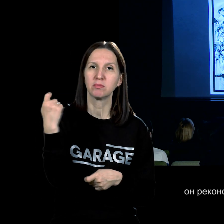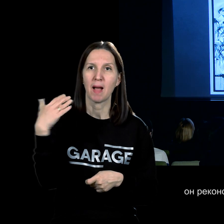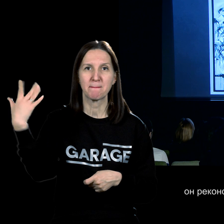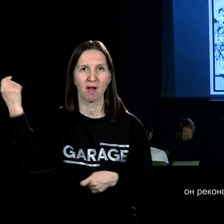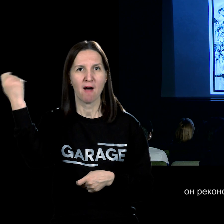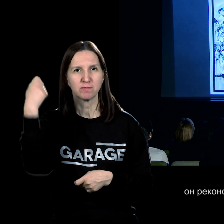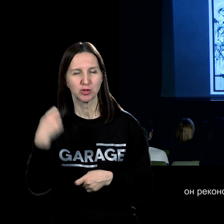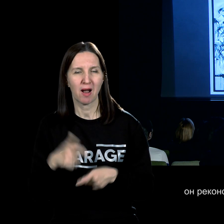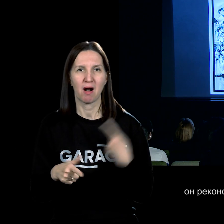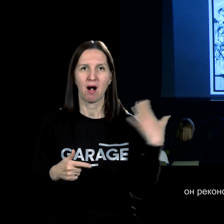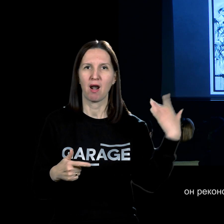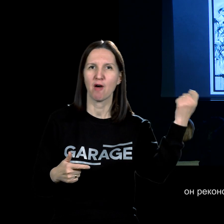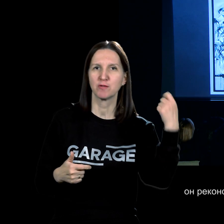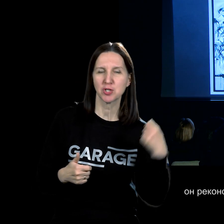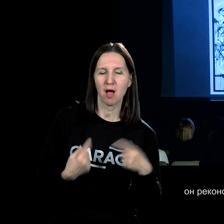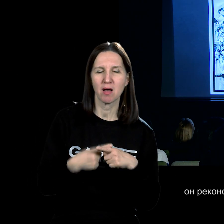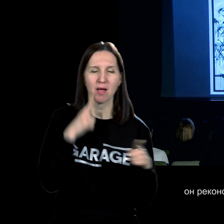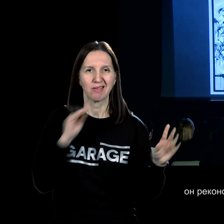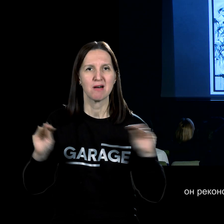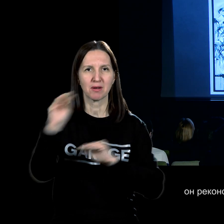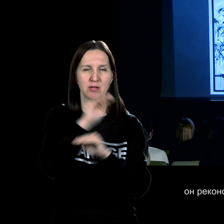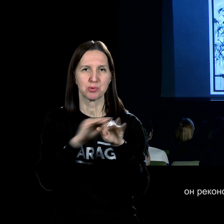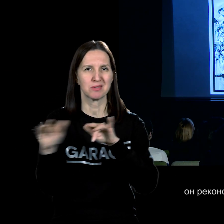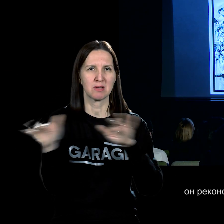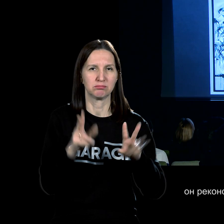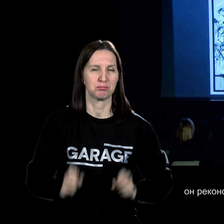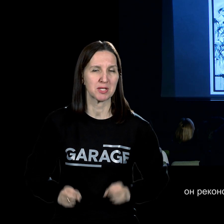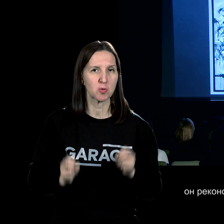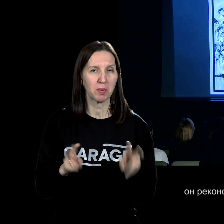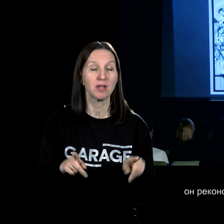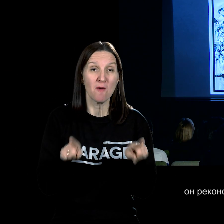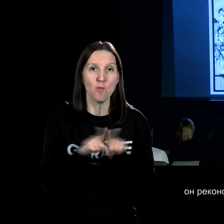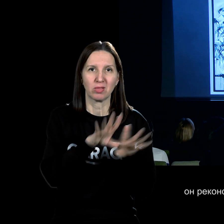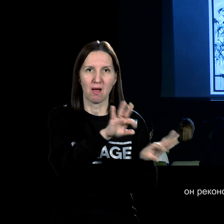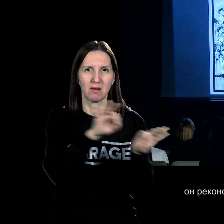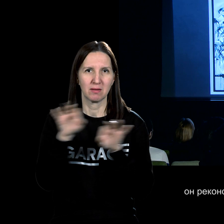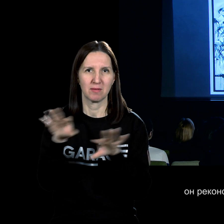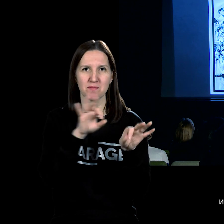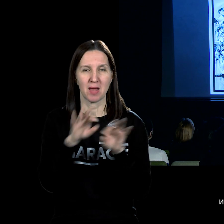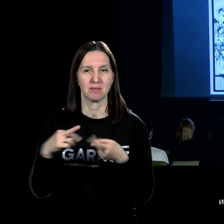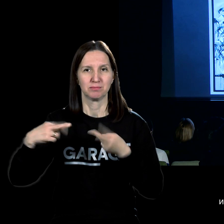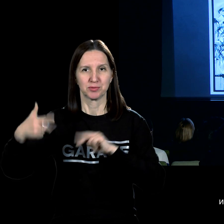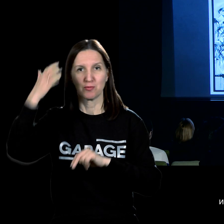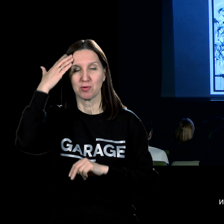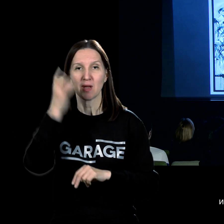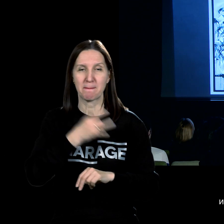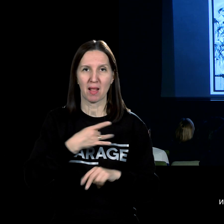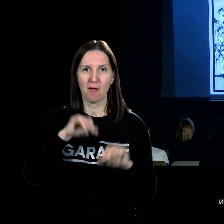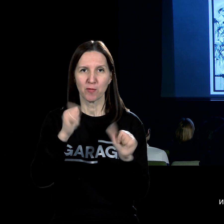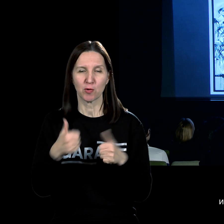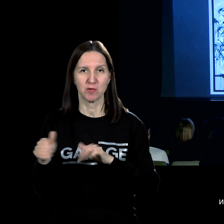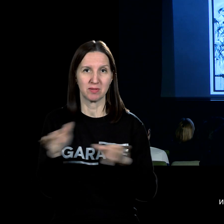реконструкция сцены преступления, как это сделано, каким образом перерисовывая в графике, делая фигуративную